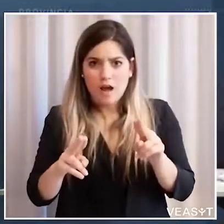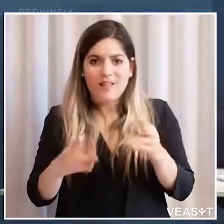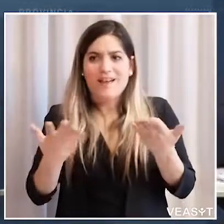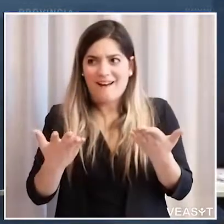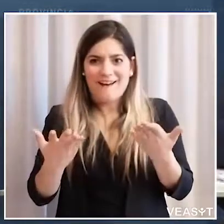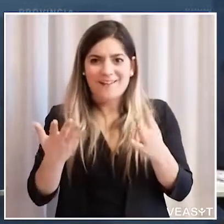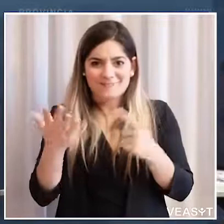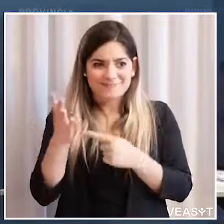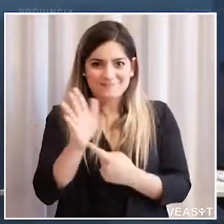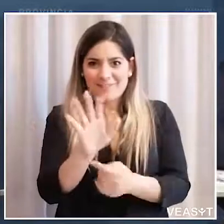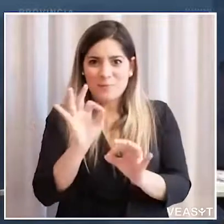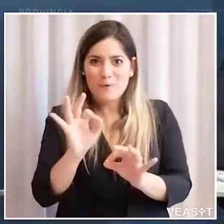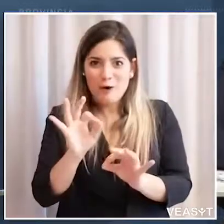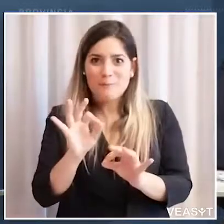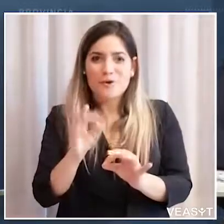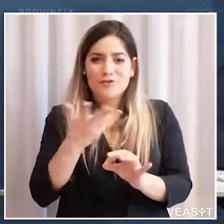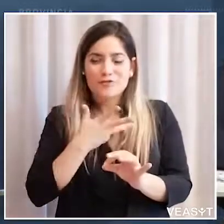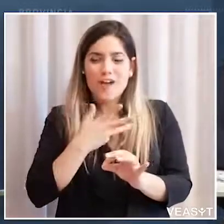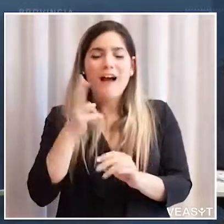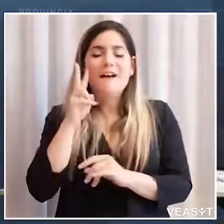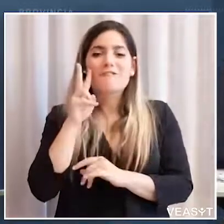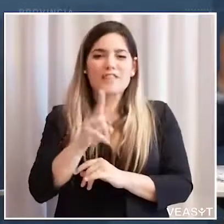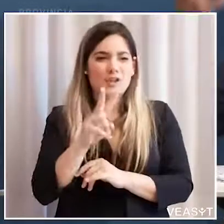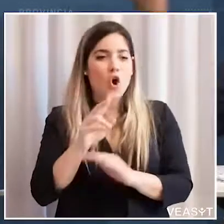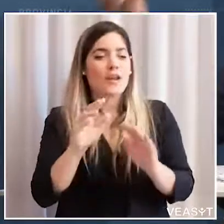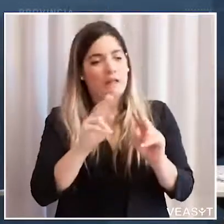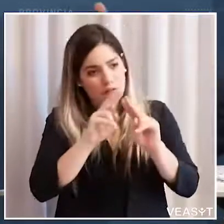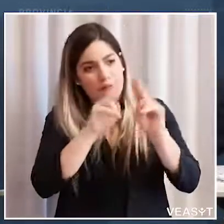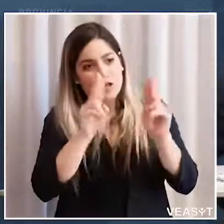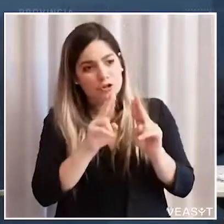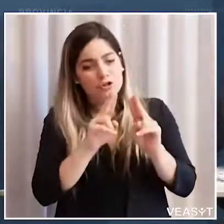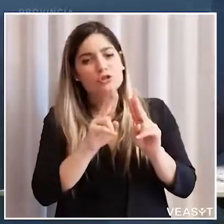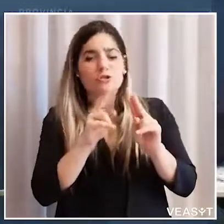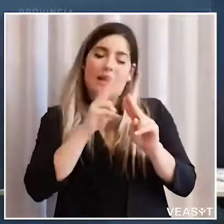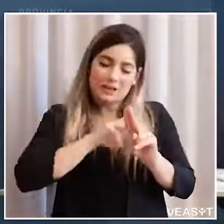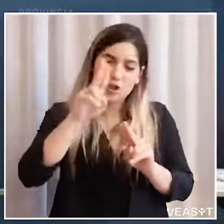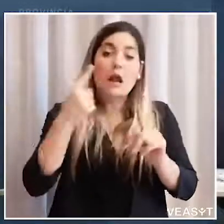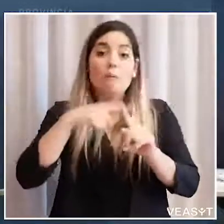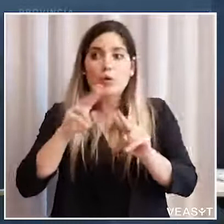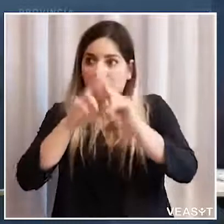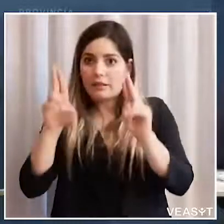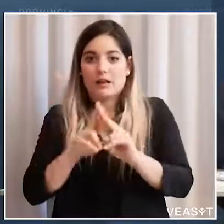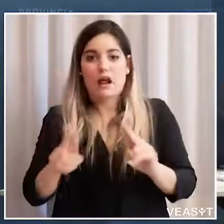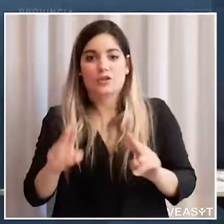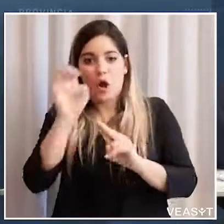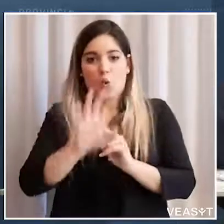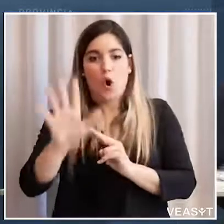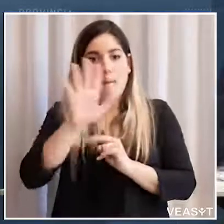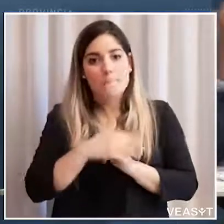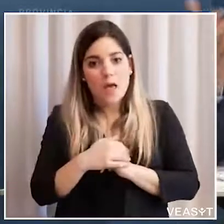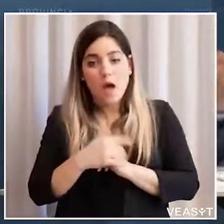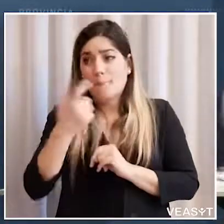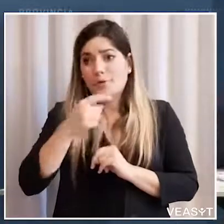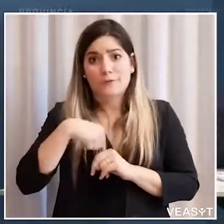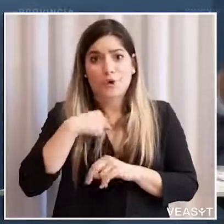così e va imputato una visione nazionale ma anche una visione europea perché siccome siamo un paese limitrofe